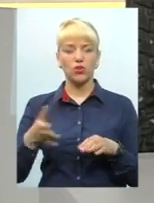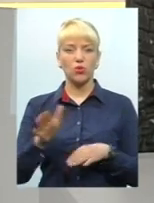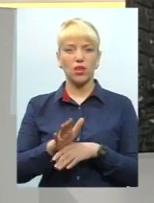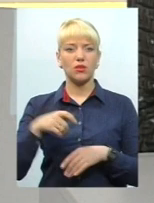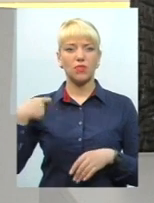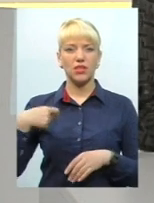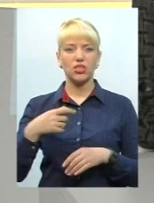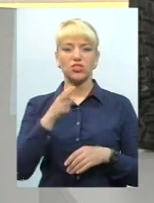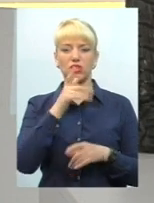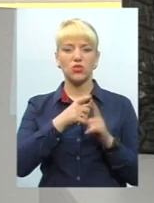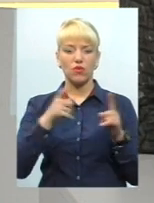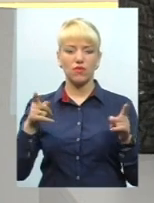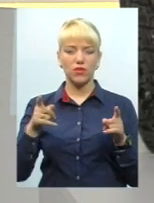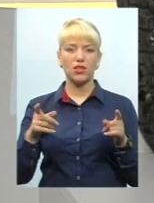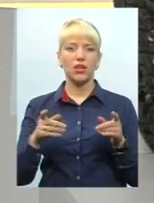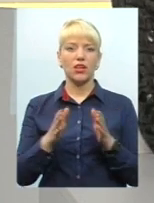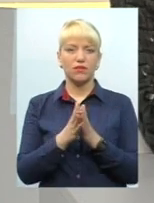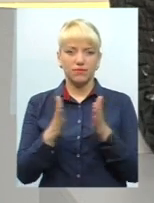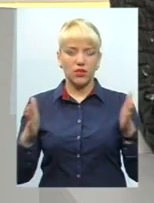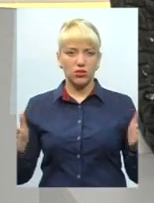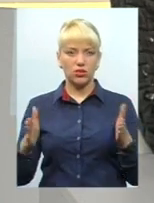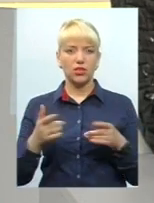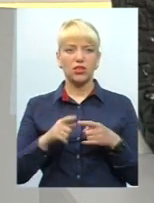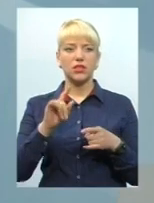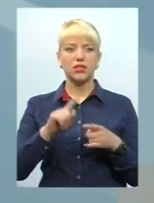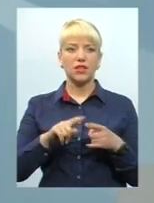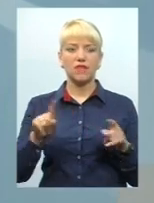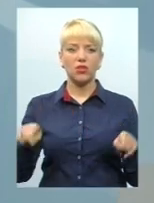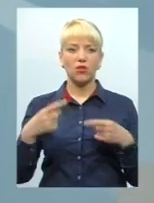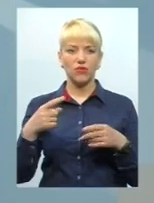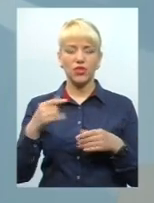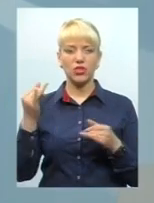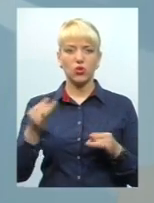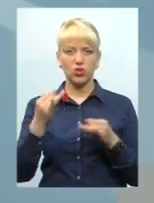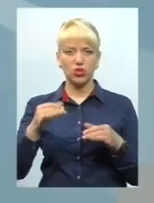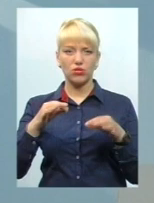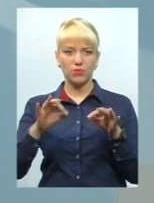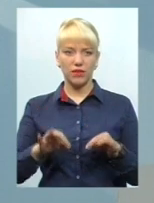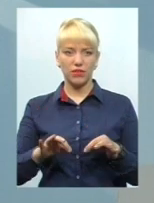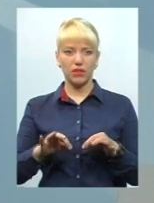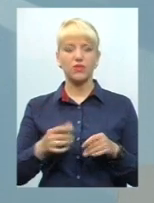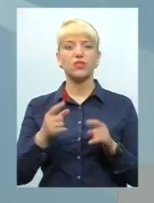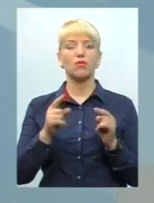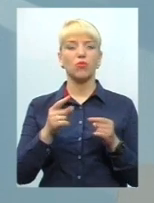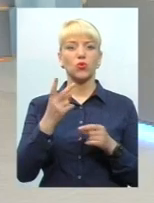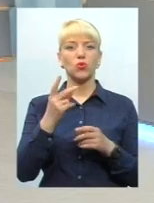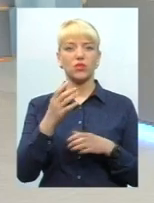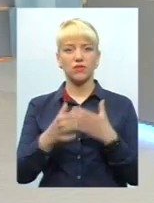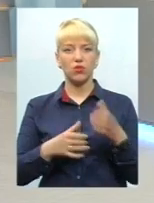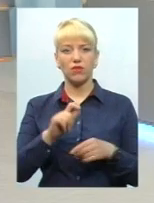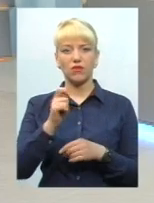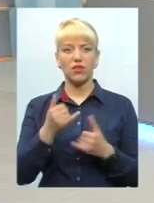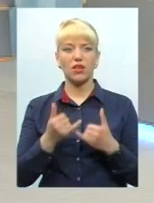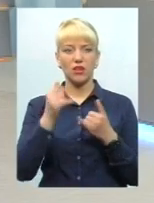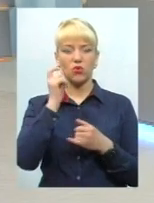часові рамки розширені, і справді, це, по суті, відновлення історичної справедливості, так же? Адже все-таки Друга світова війна для